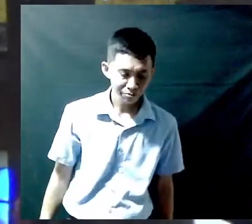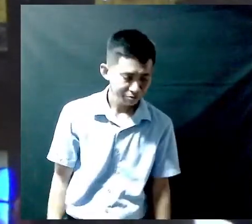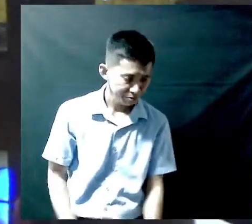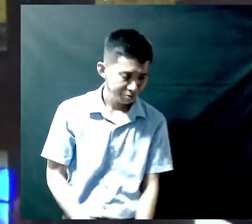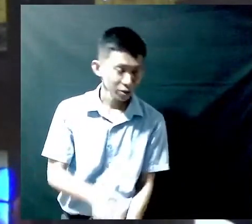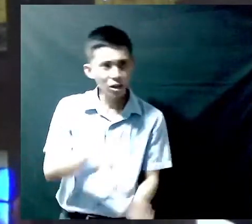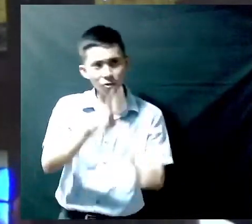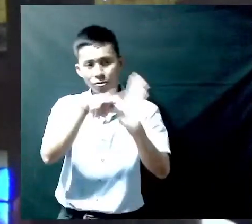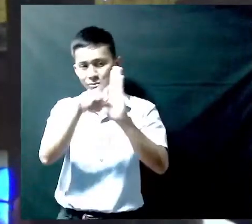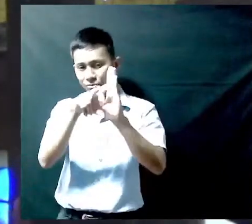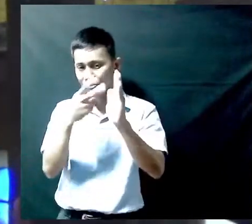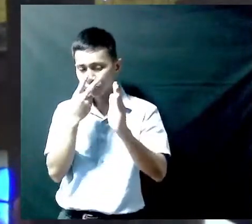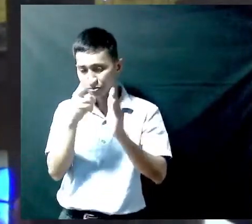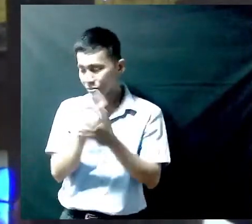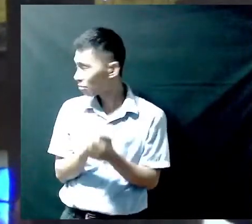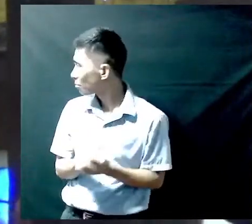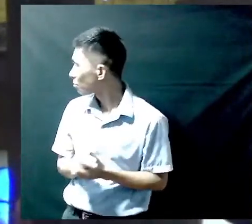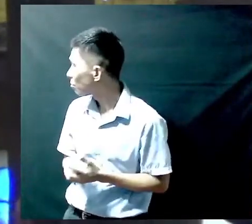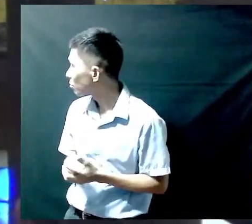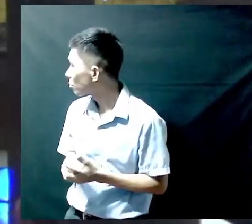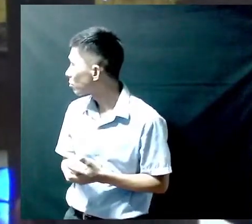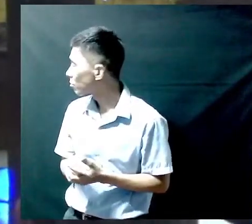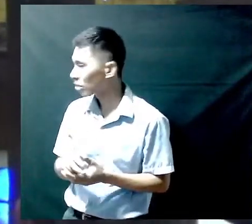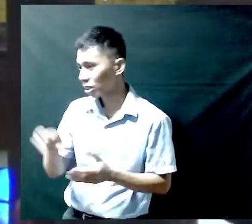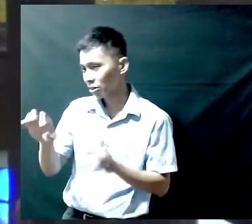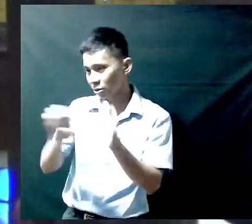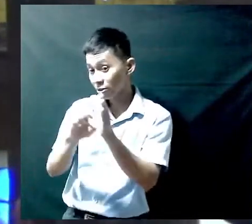ano? Ganto yan eh.